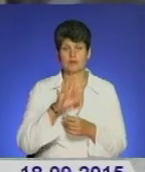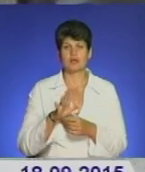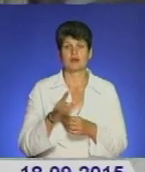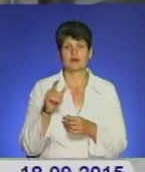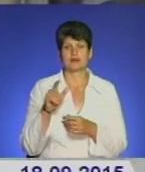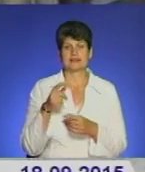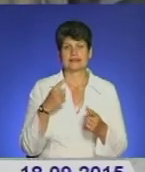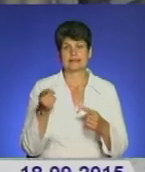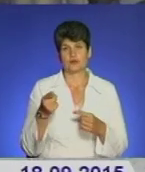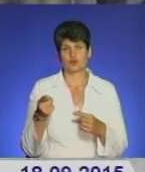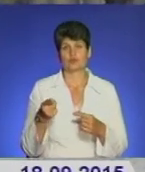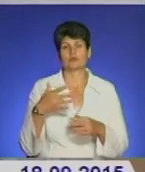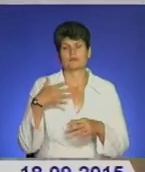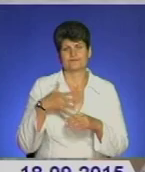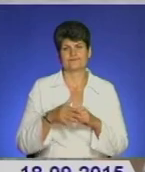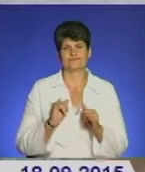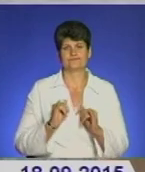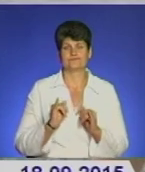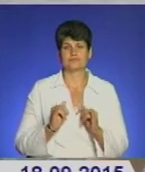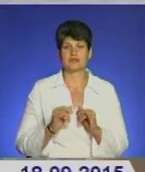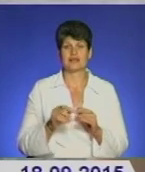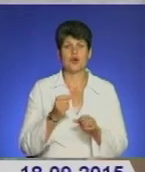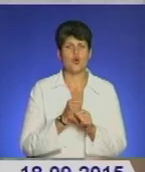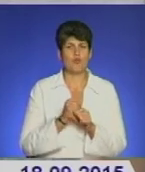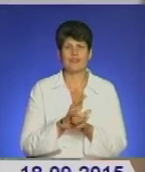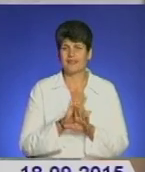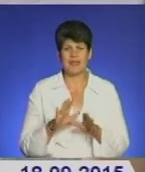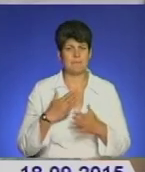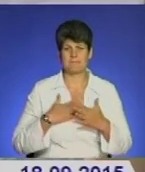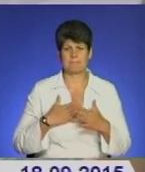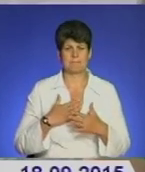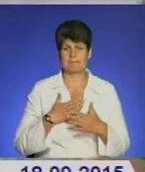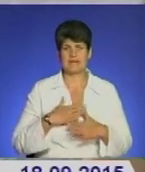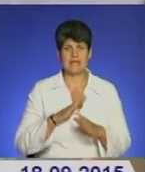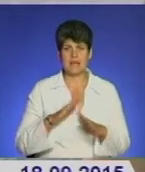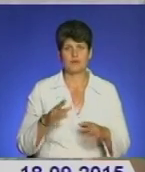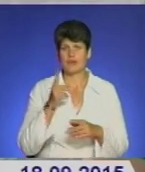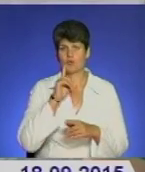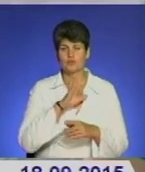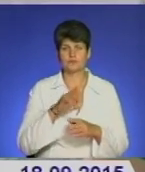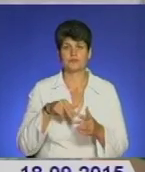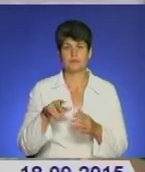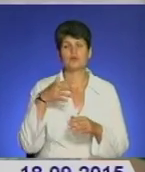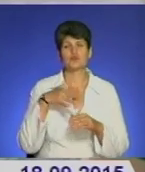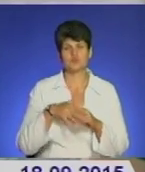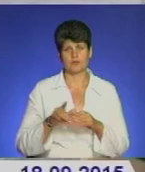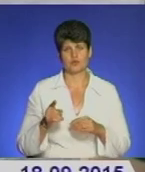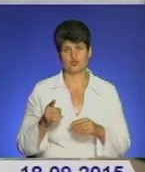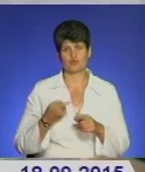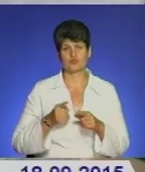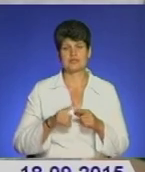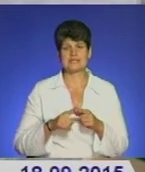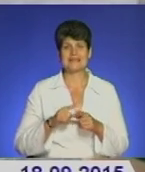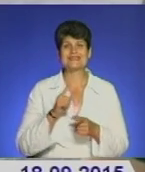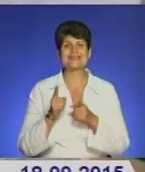тернополяни ставляться з розумінням. Самі роботи то неприємно, бо незручно ходити, але ми розуміємо, для чого це. І взагалі